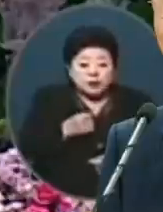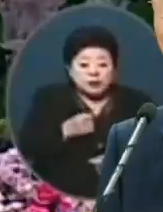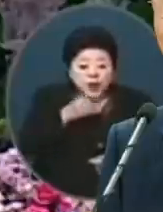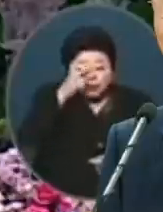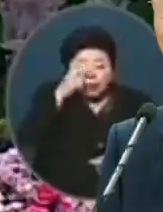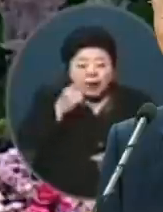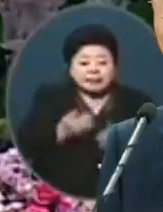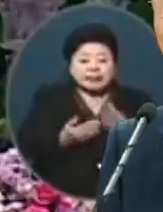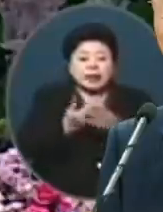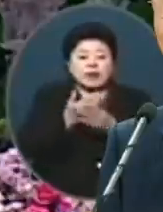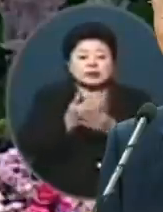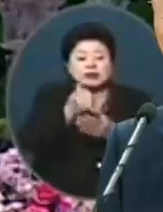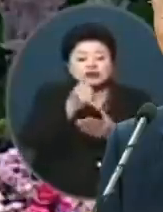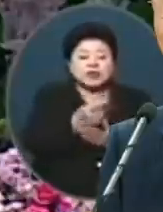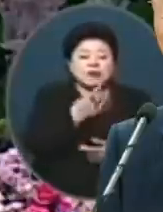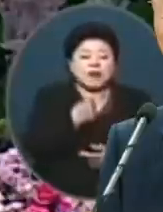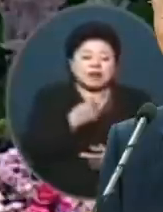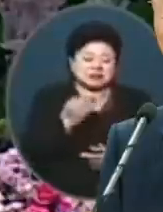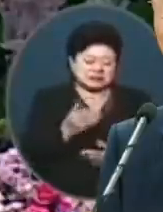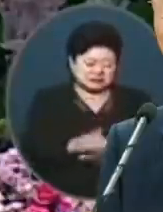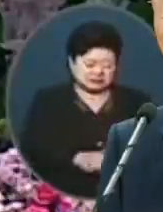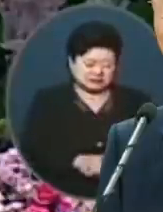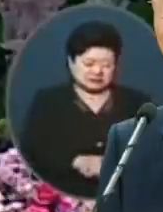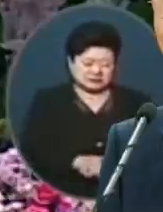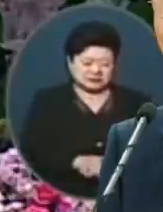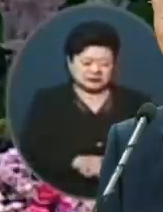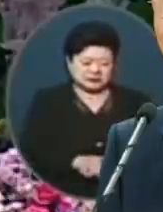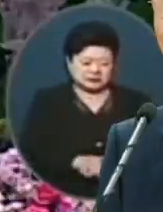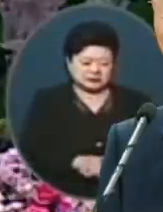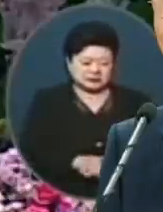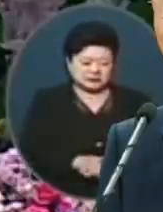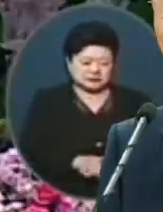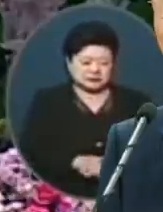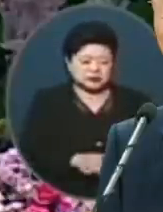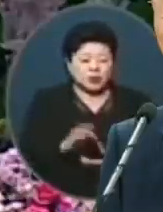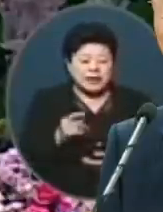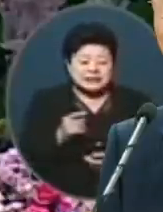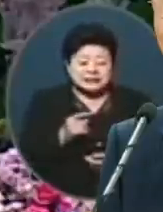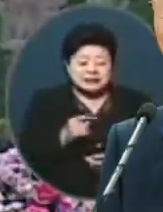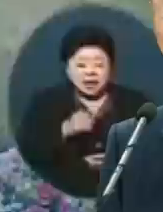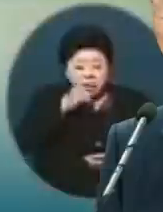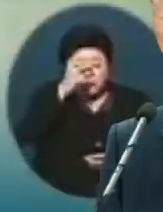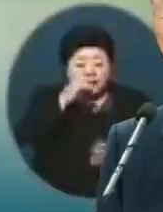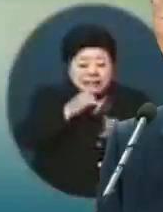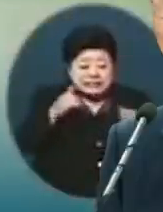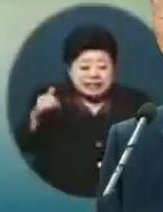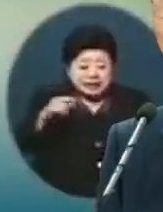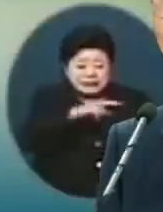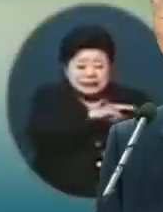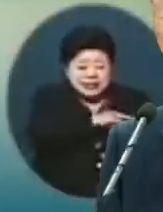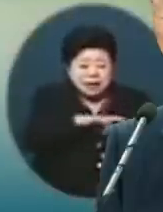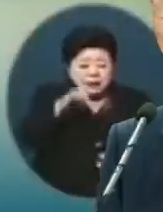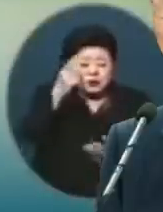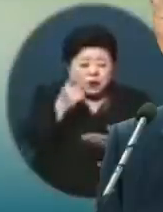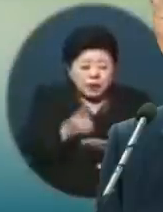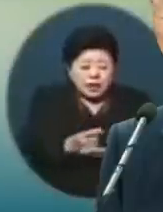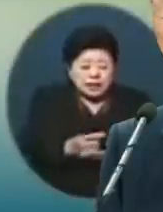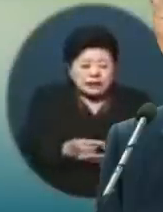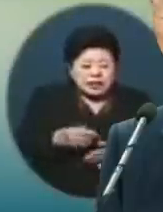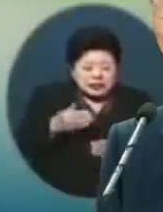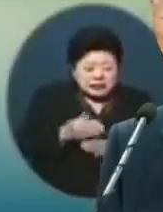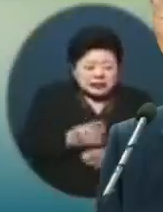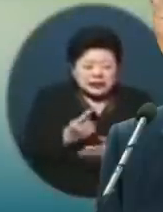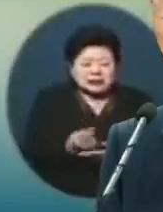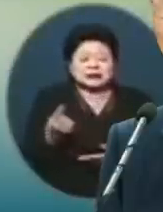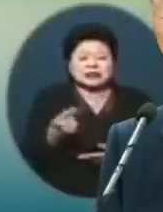교만이 발동하여 죄를 범했은 것입니다. 토마스 아퀴나스는 교만은 사람에게 가장 먼저 찾아와 가장